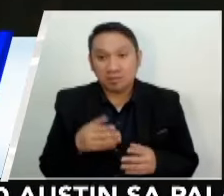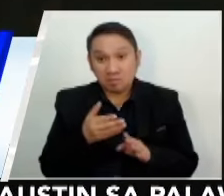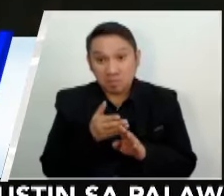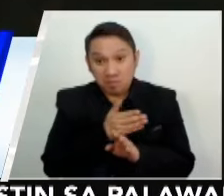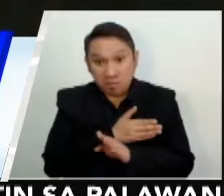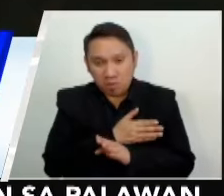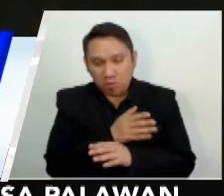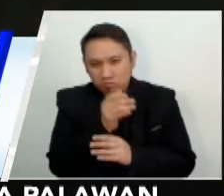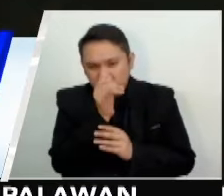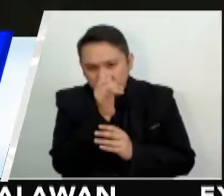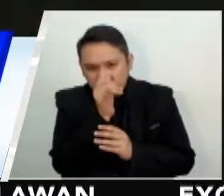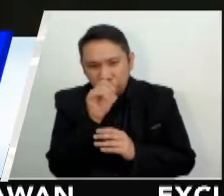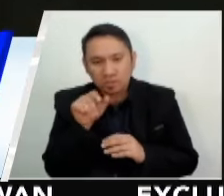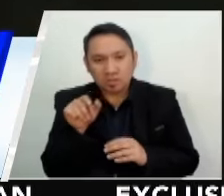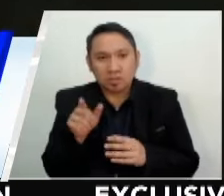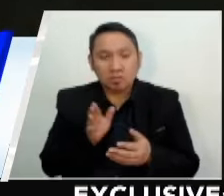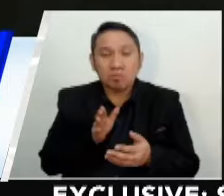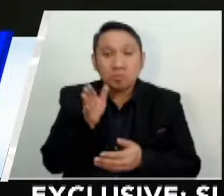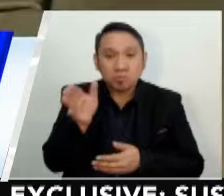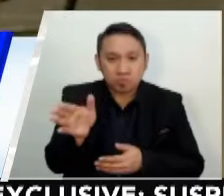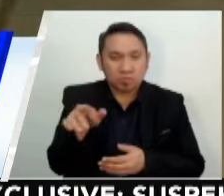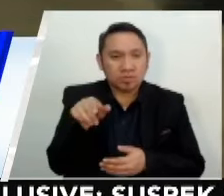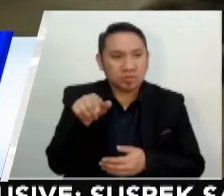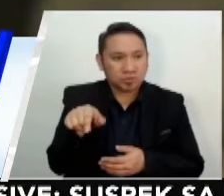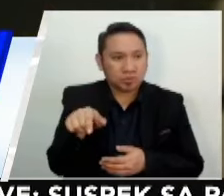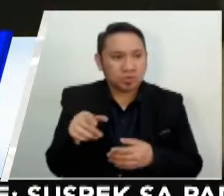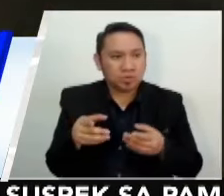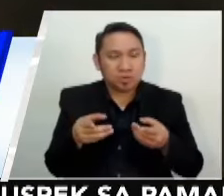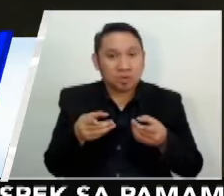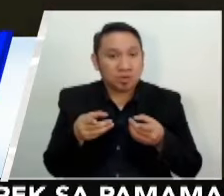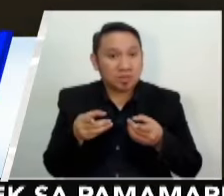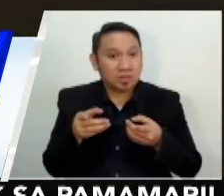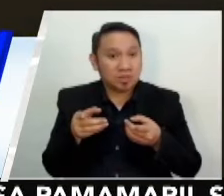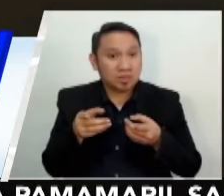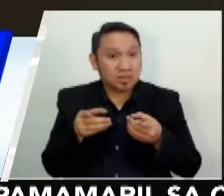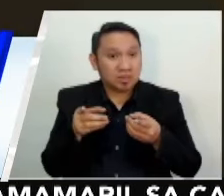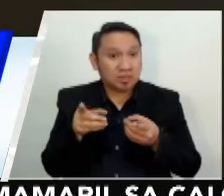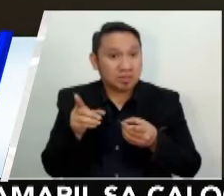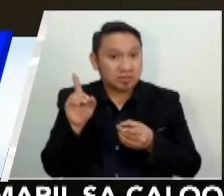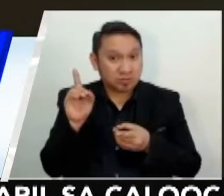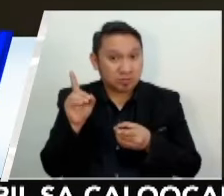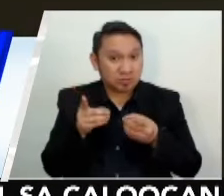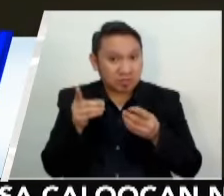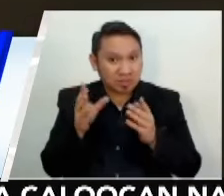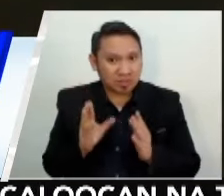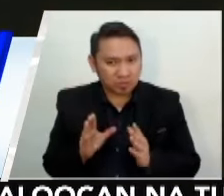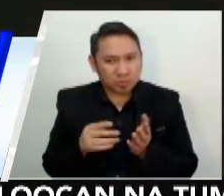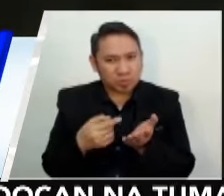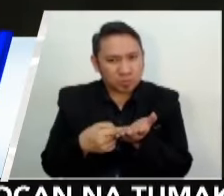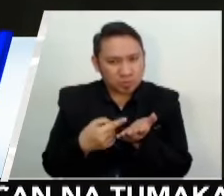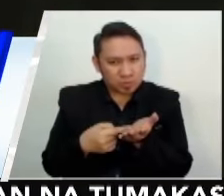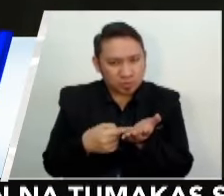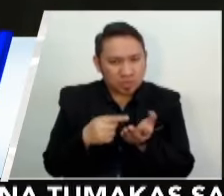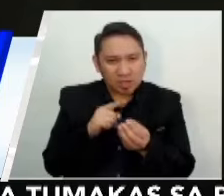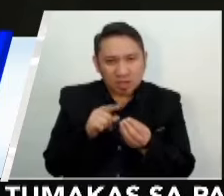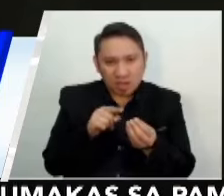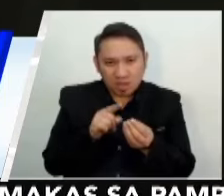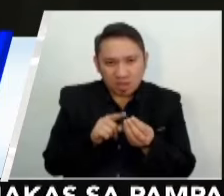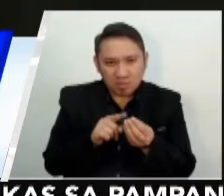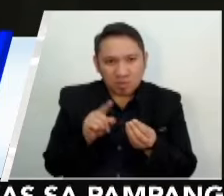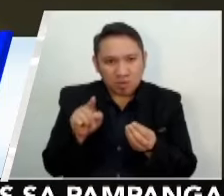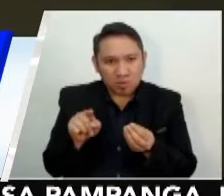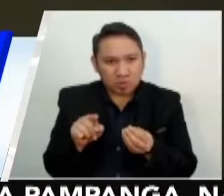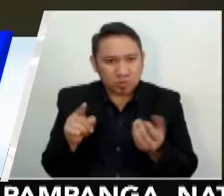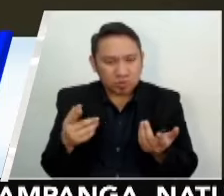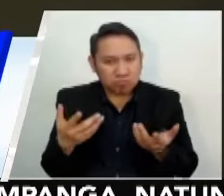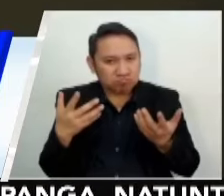pinuntahan mismo ni Direk Dominic Zapata si Derek para pag-usapan ang kukunang mabigat na eksena na